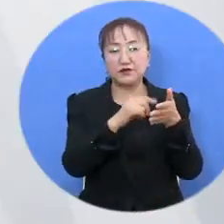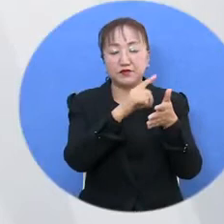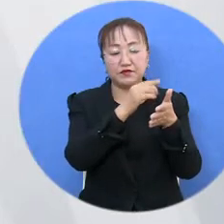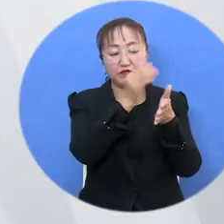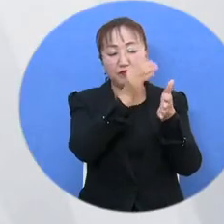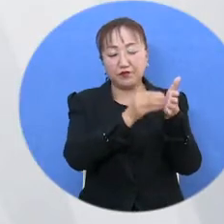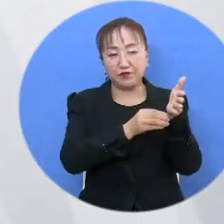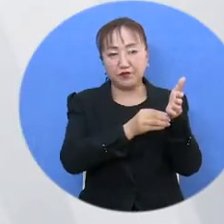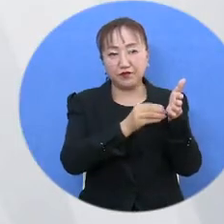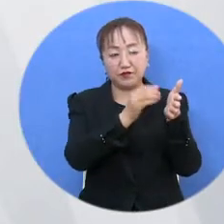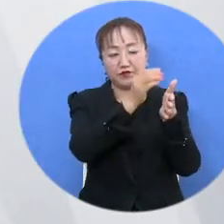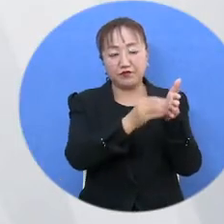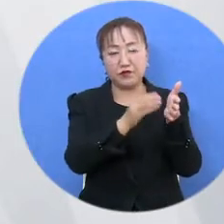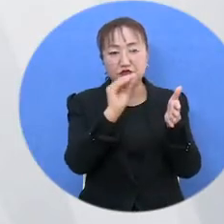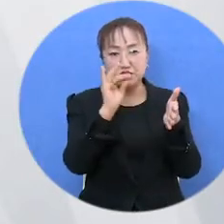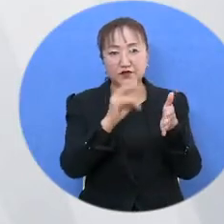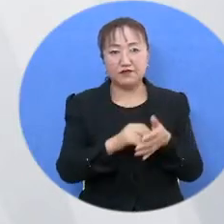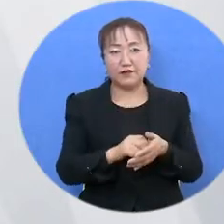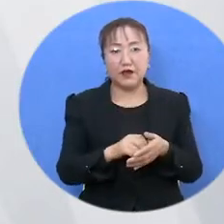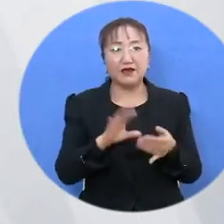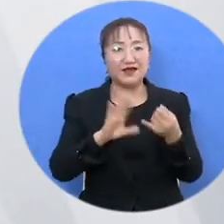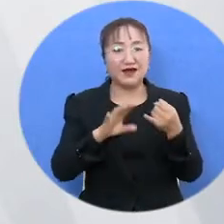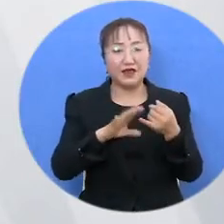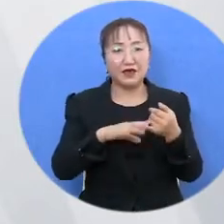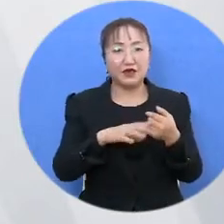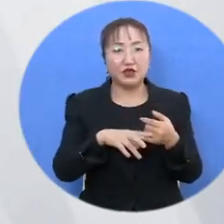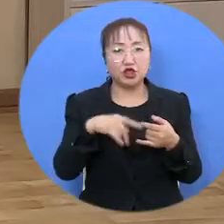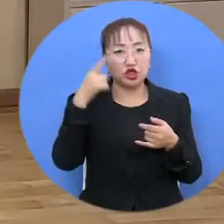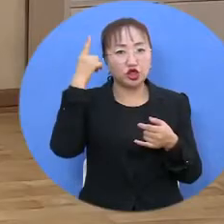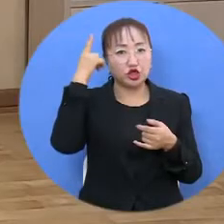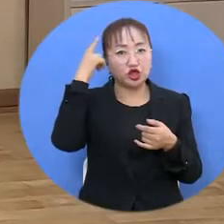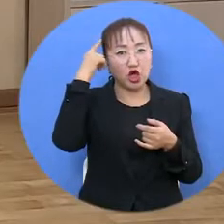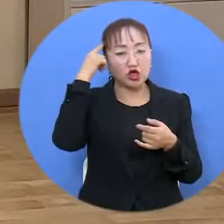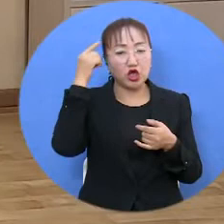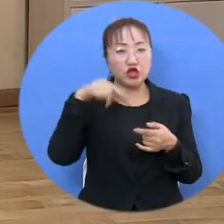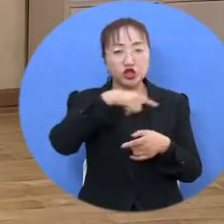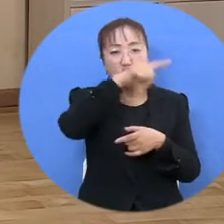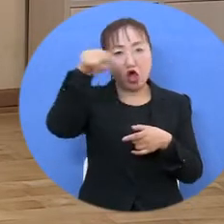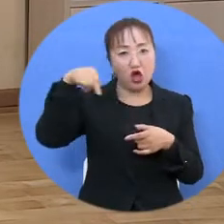Дараагийн хэмжилт маань толгойн тойрог. Толгойн тойргийг хэмжихтэй.